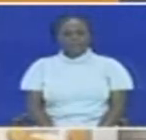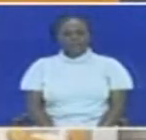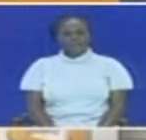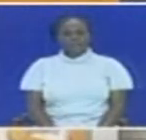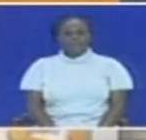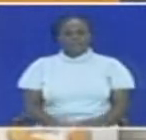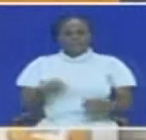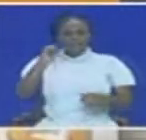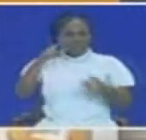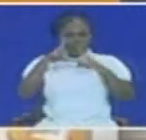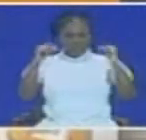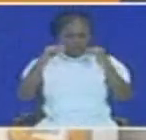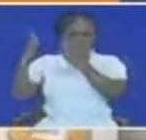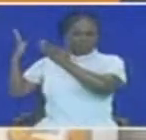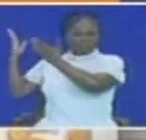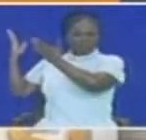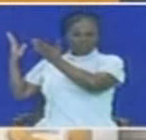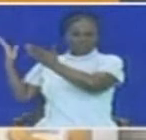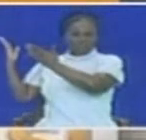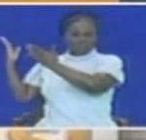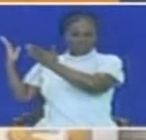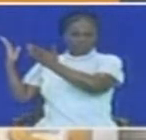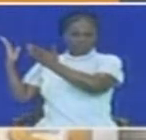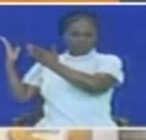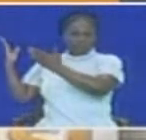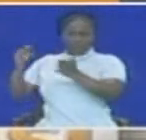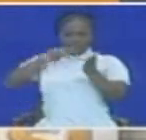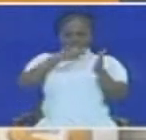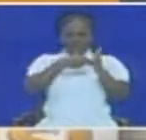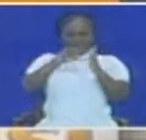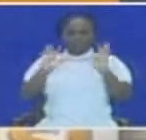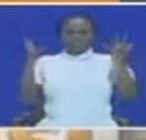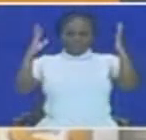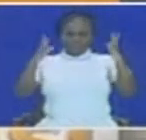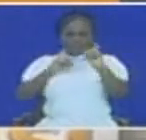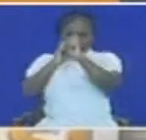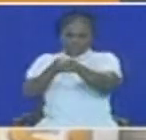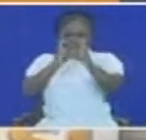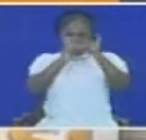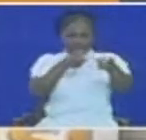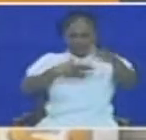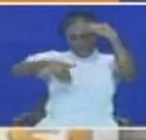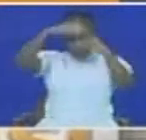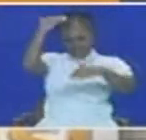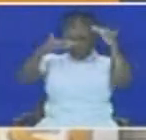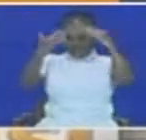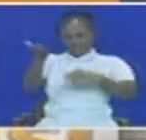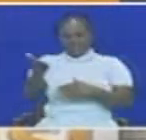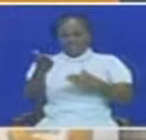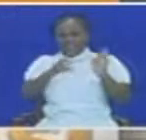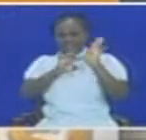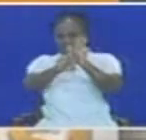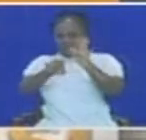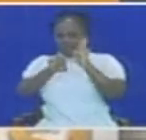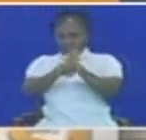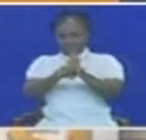Katika kamusi ya leo tunaangazia neno mahafali. Mahafali ni sherehe ya kuwakabidhi waliohitimu vyeti. Mfano katika